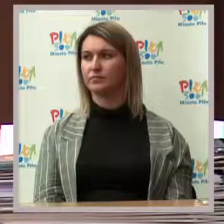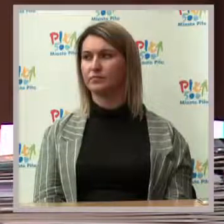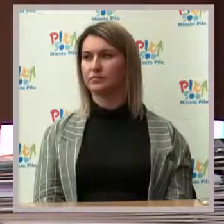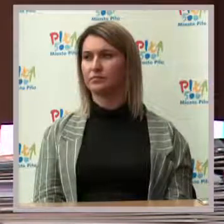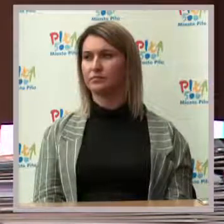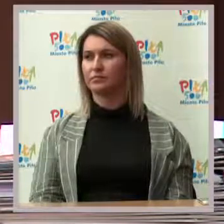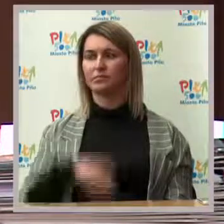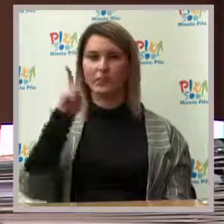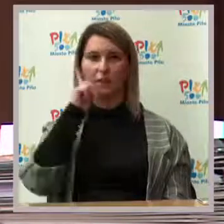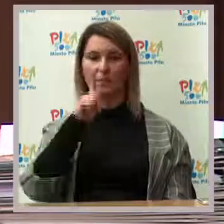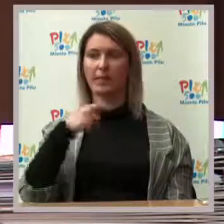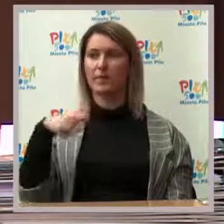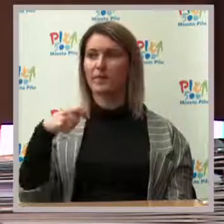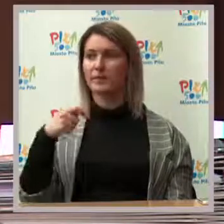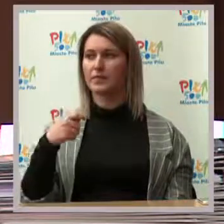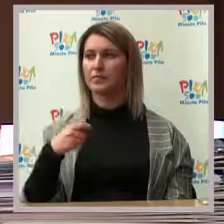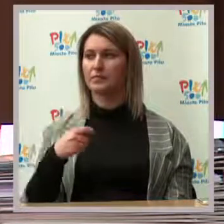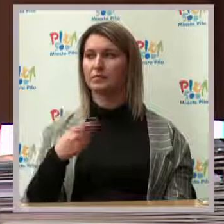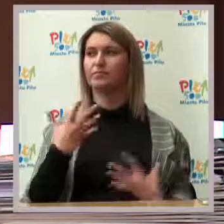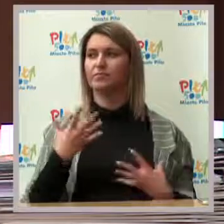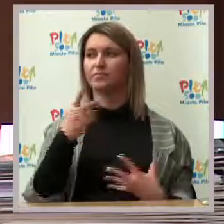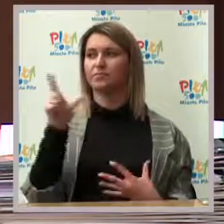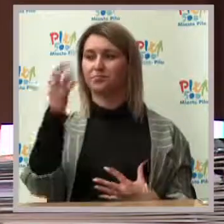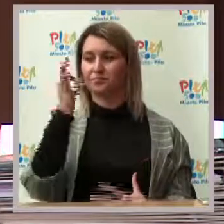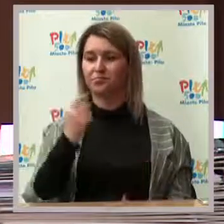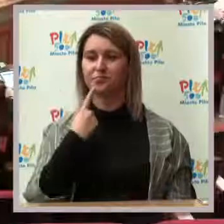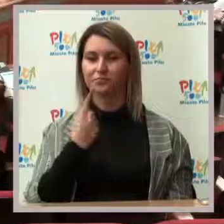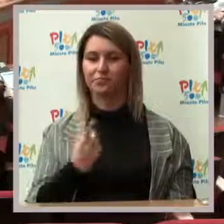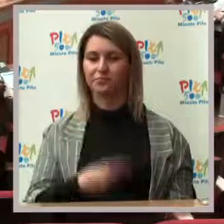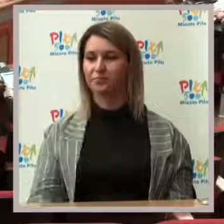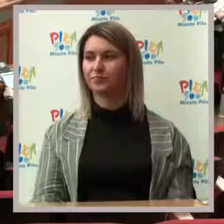Pan prezydent prosi o głos. Tak, bardzo proszę, panie prezydencie.